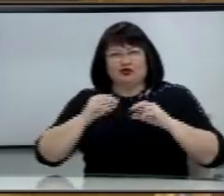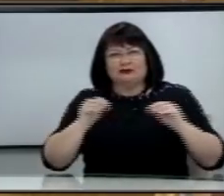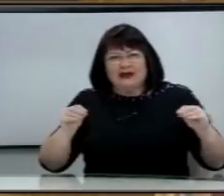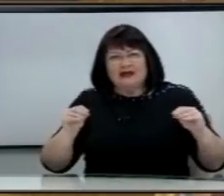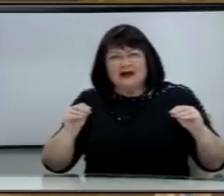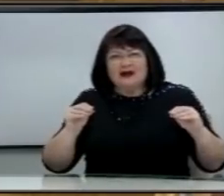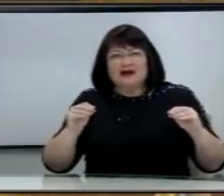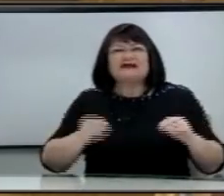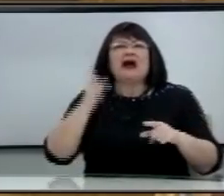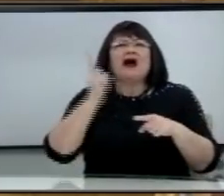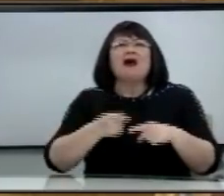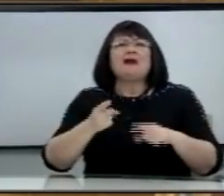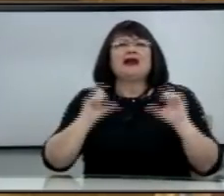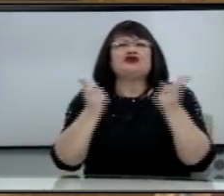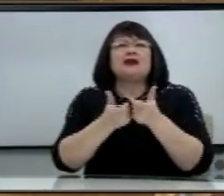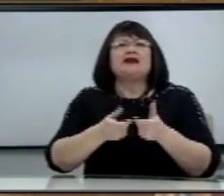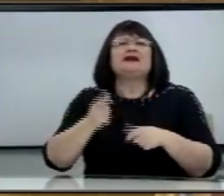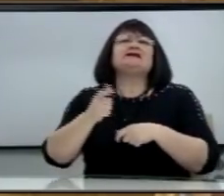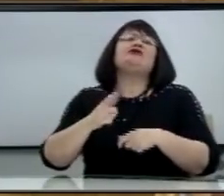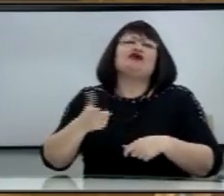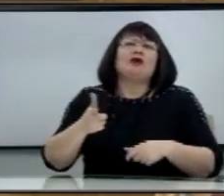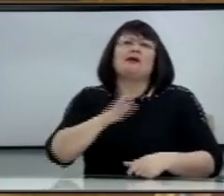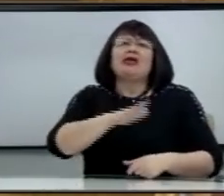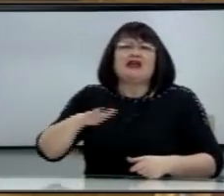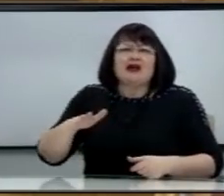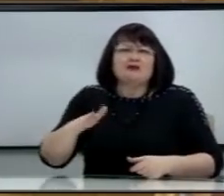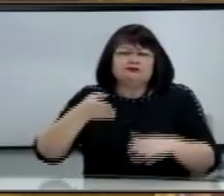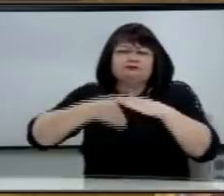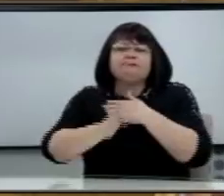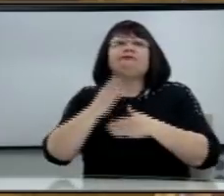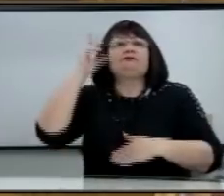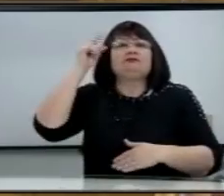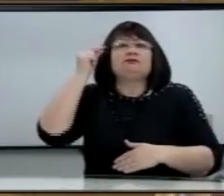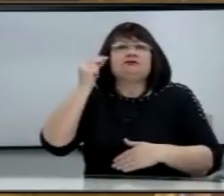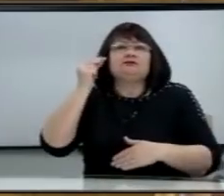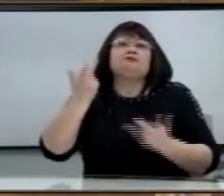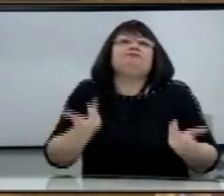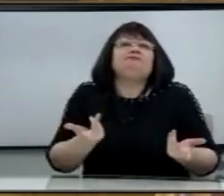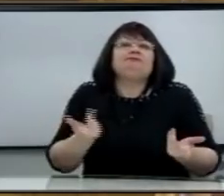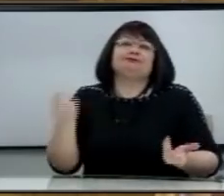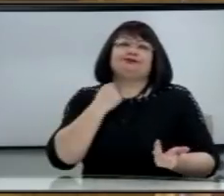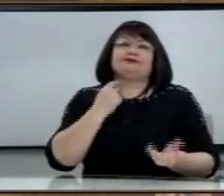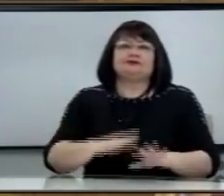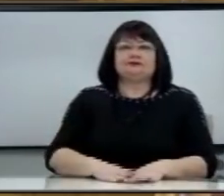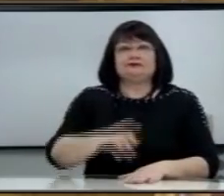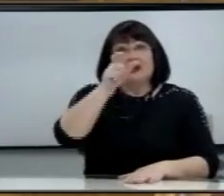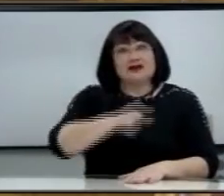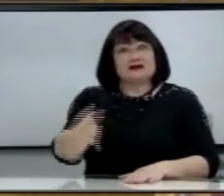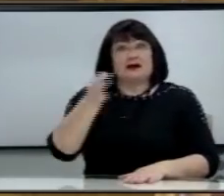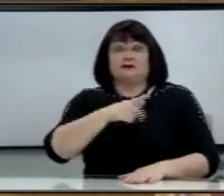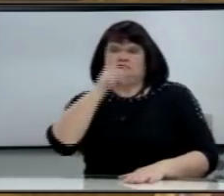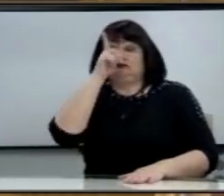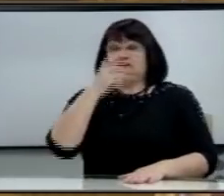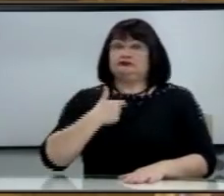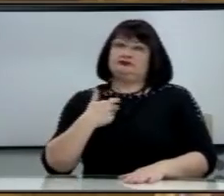της λαϊκής οικογένειας. Αλλά κι εσείς μιλάτε με περισπούδαστο ύφος για εξυγχρονισμό